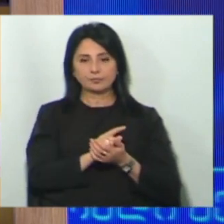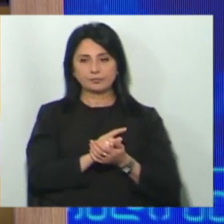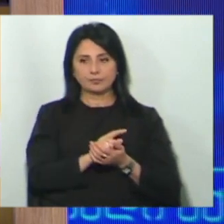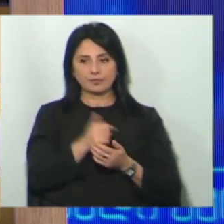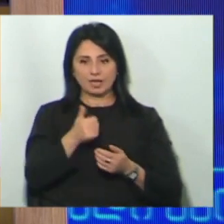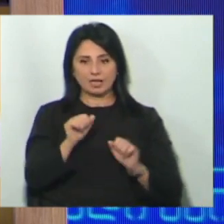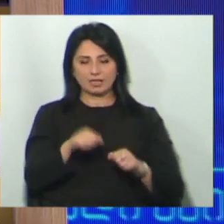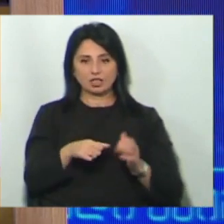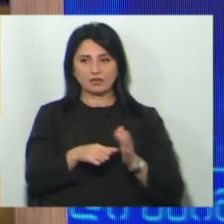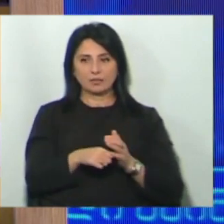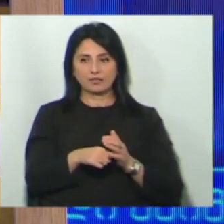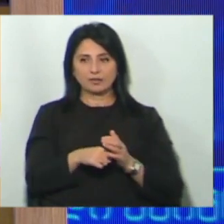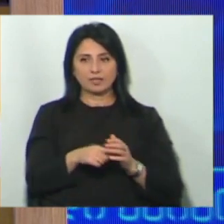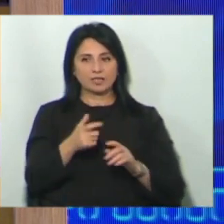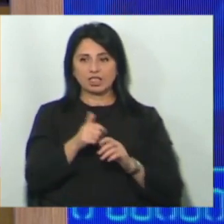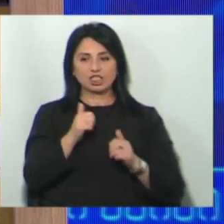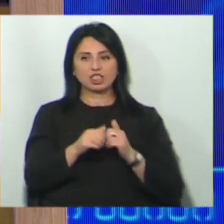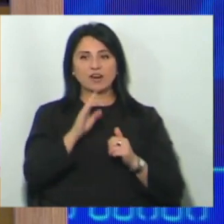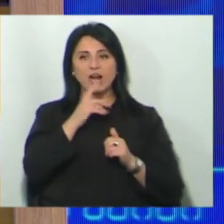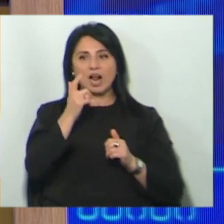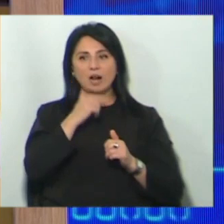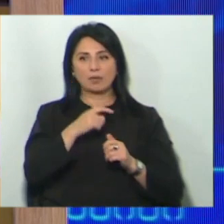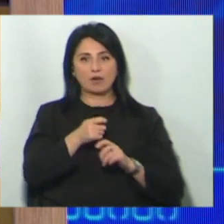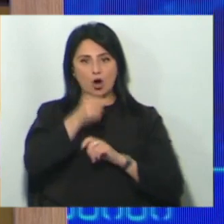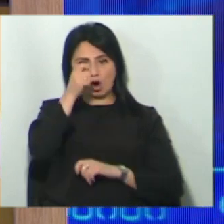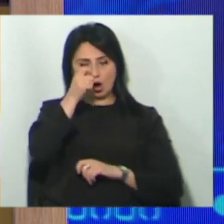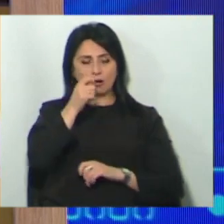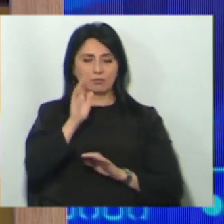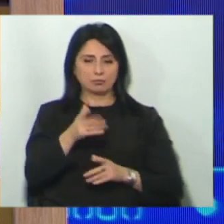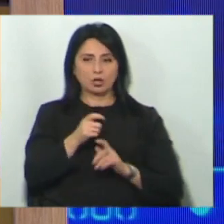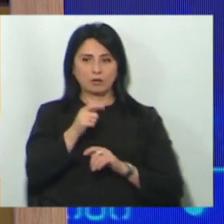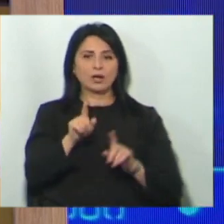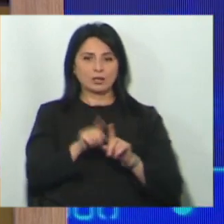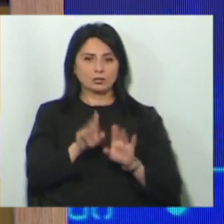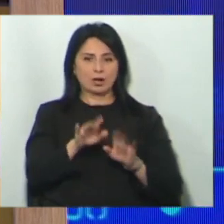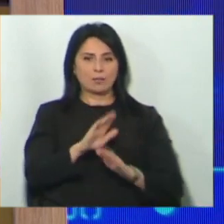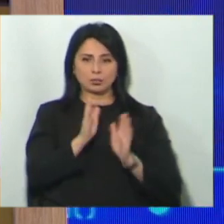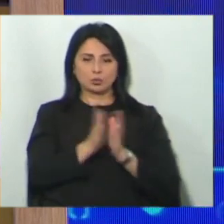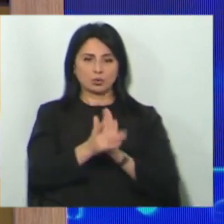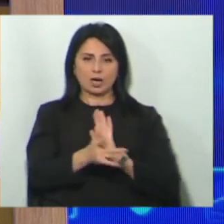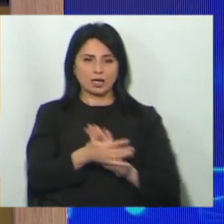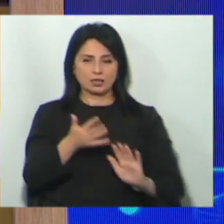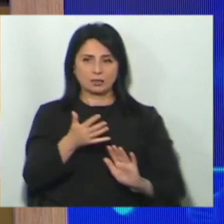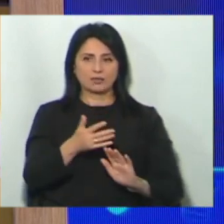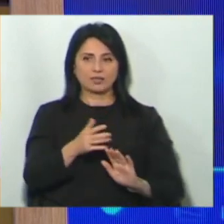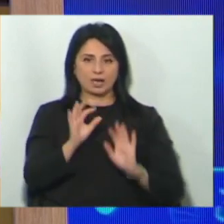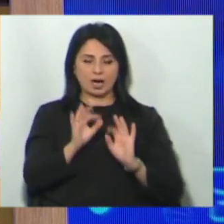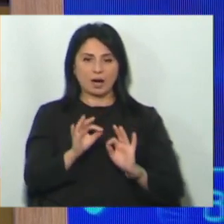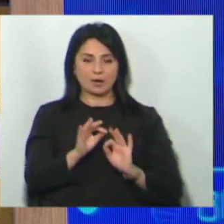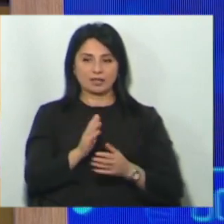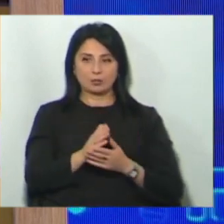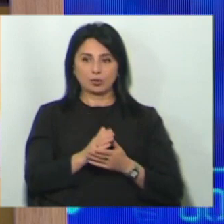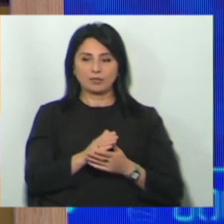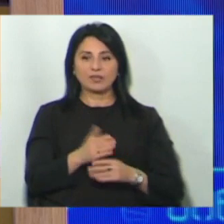ძალიან კარგი საშუალება. Ძალიან ხშირად ქალბატონები ქოლგასაც იყენებენ ხოლმე და ესეც აბსოლუტურად გასაგები და გამართლებული